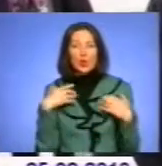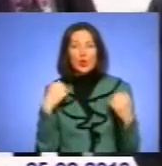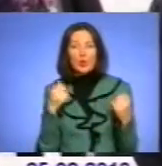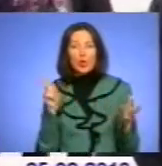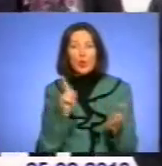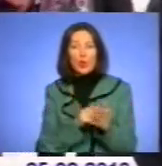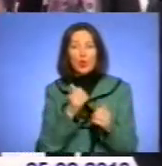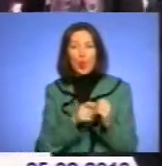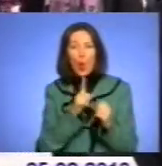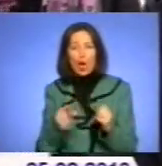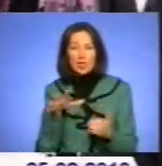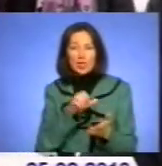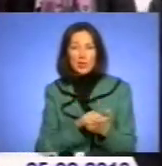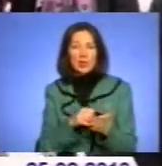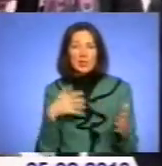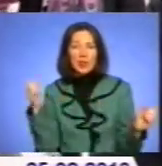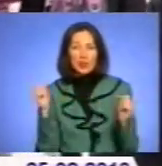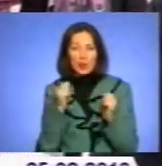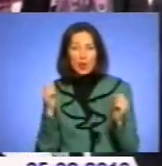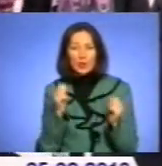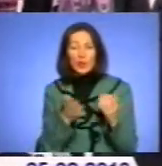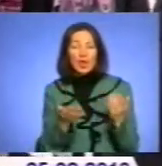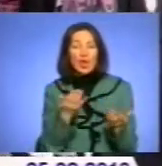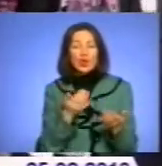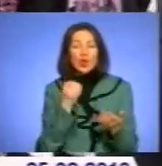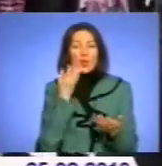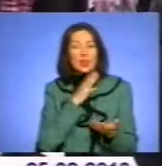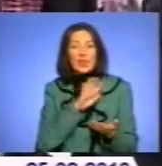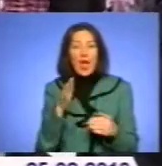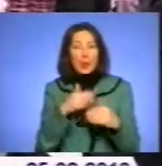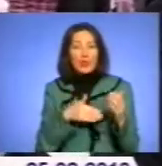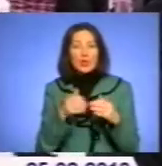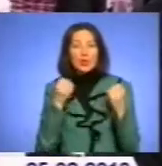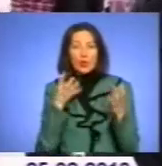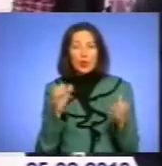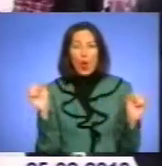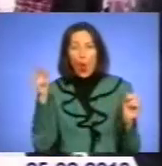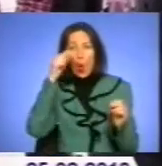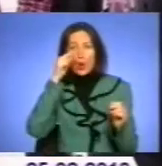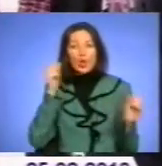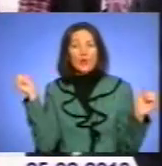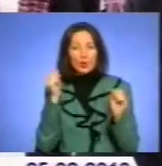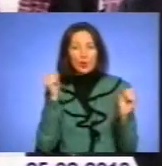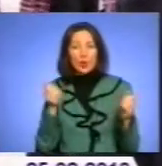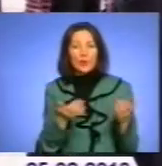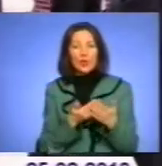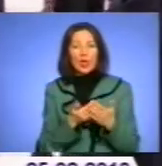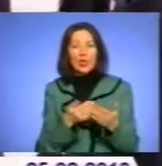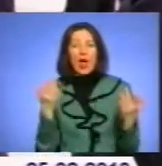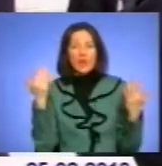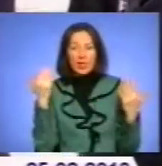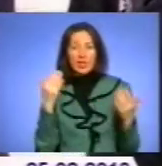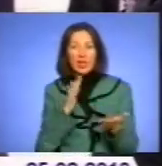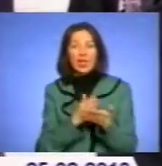повинен кожен займатися спортом, навіть якщо не професійним, то просто там, на уроках фізкультури. Якщо на вихідних видалась хвилинка вільного